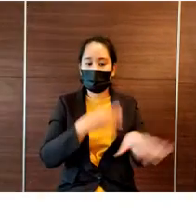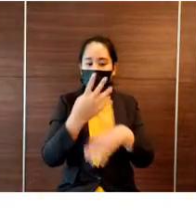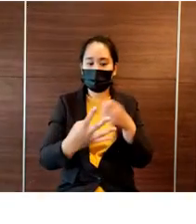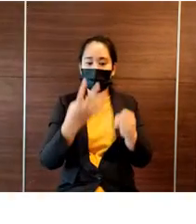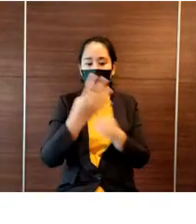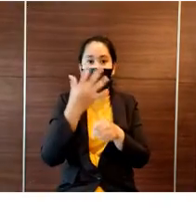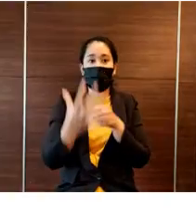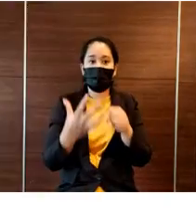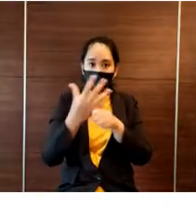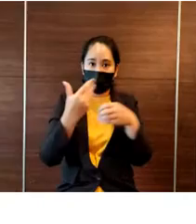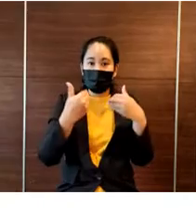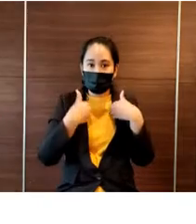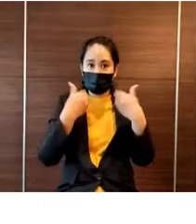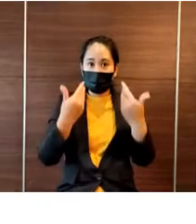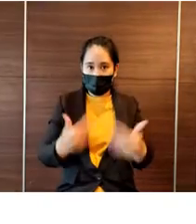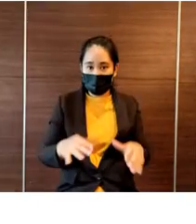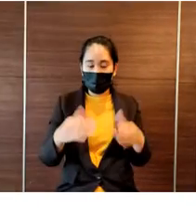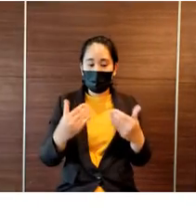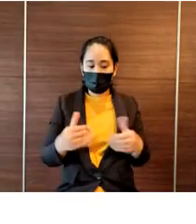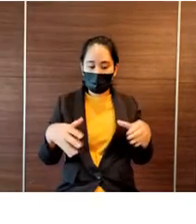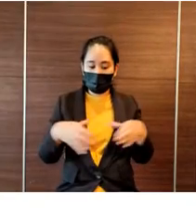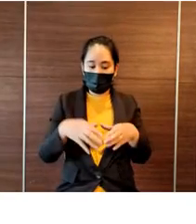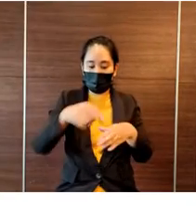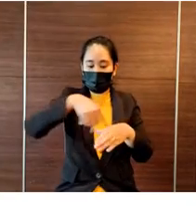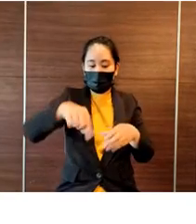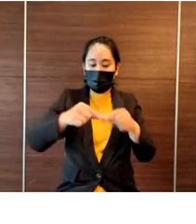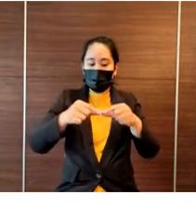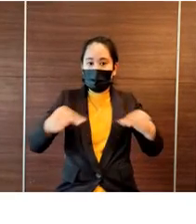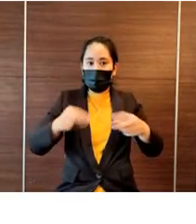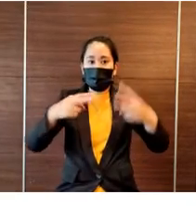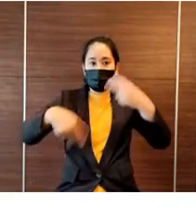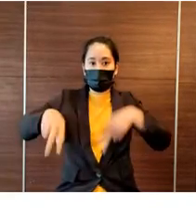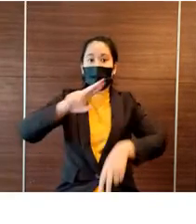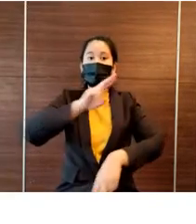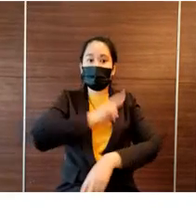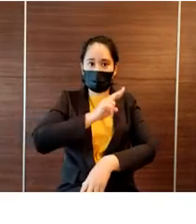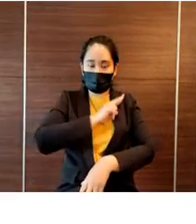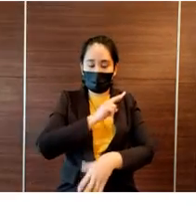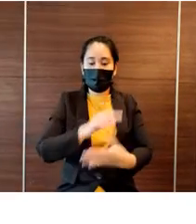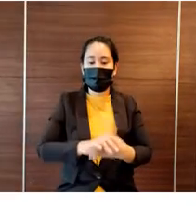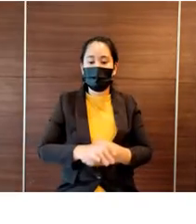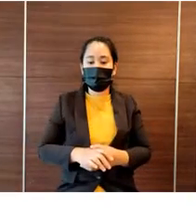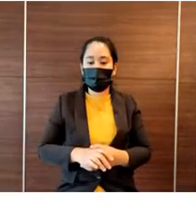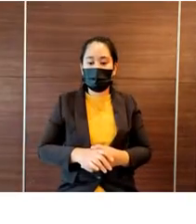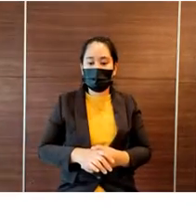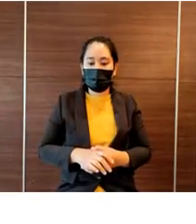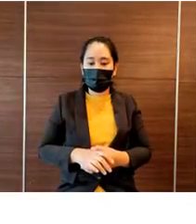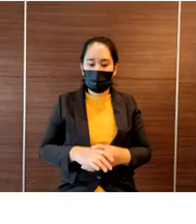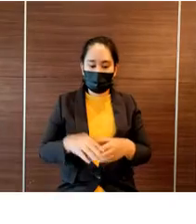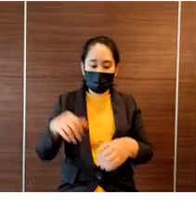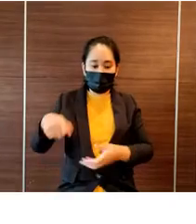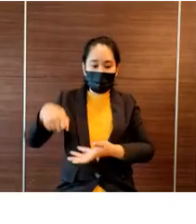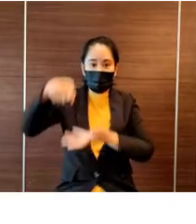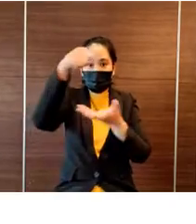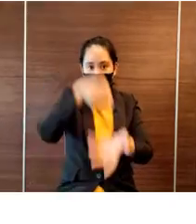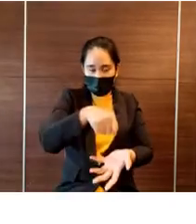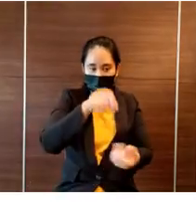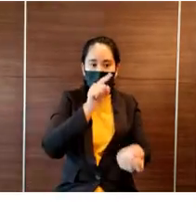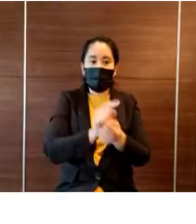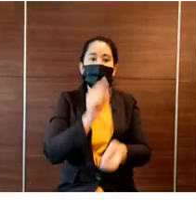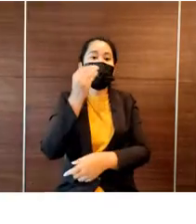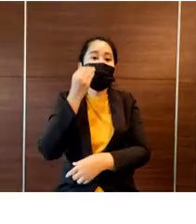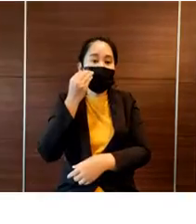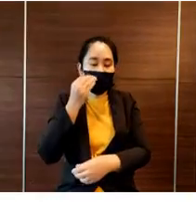ดขึ้นแล้วนะครับเพราะตอนนี้เรามีชุดตรวจด้วยตัวเองเนาะเราไปตรวจให้เพื่อนเราถึงบ้านเลยแล้วเราช่วยทำงานเขาได้นี่เป็